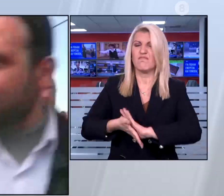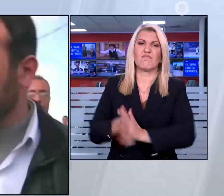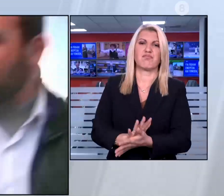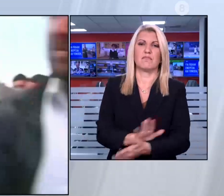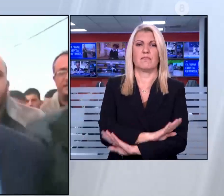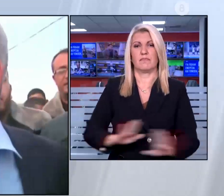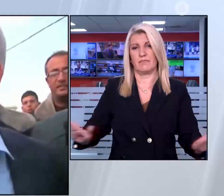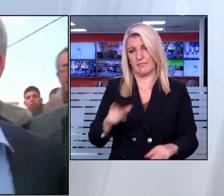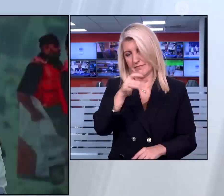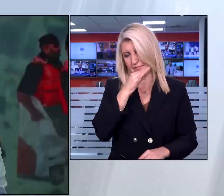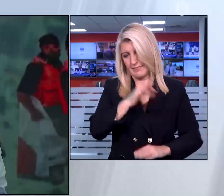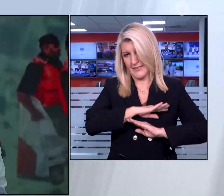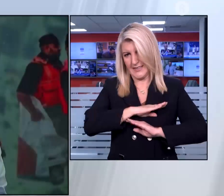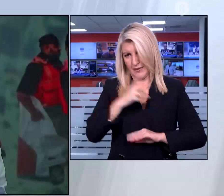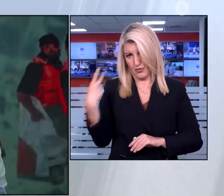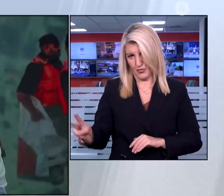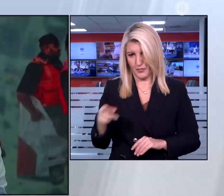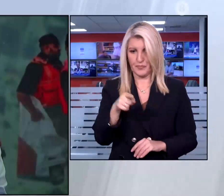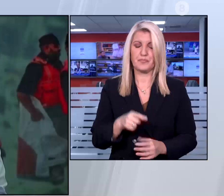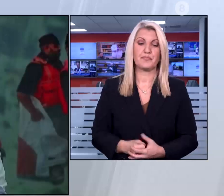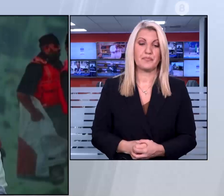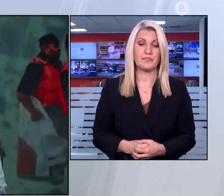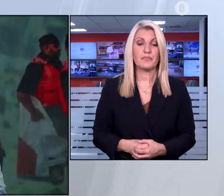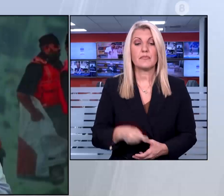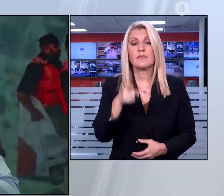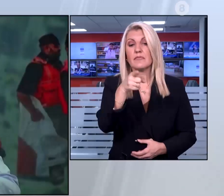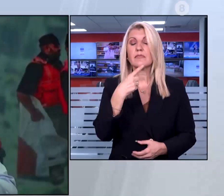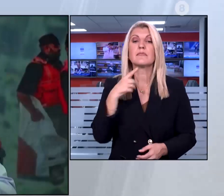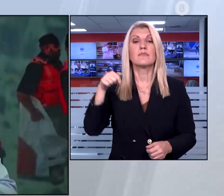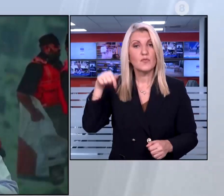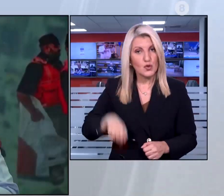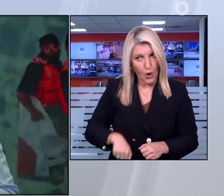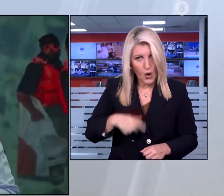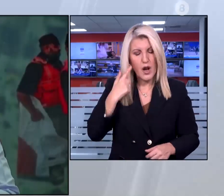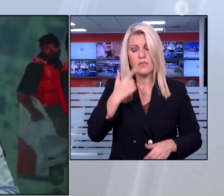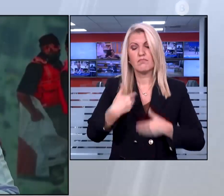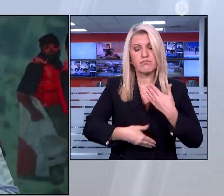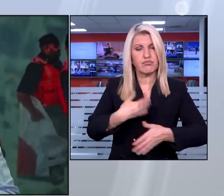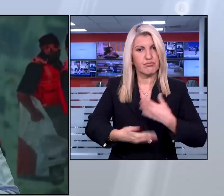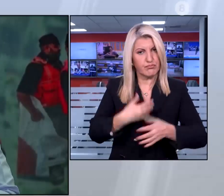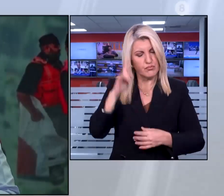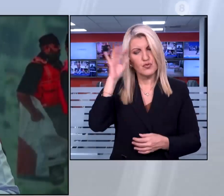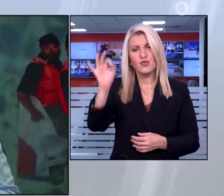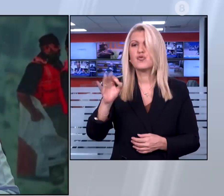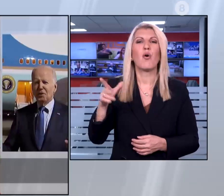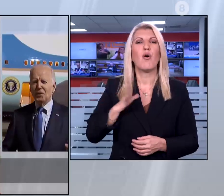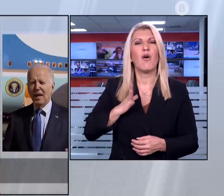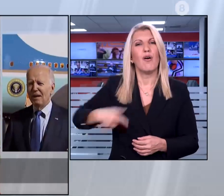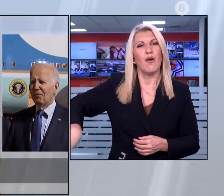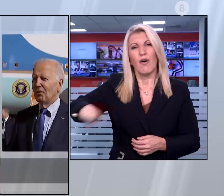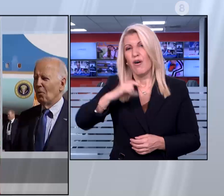ηγέτες συμφώνησαν πως η εξόντωση του Σινουάρ δίνει στο Ισραήλ μία ευκαιρία να προχωρήσει με τη διαδικασία απελευθέρωσης των ομήρων.